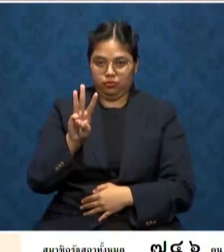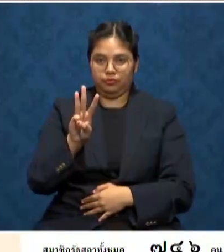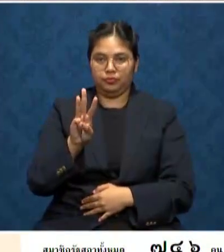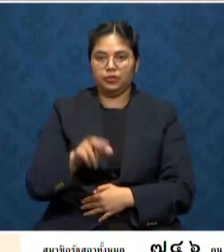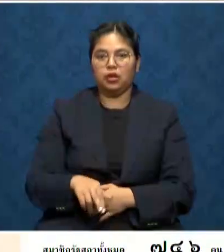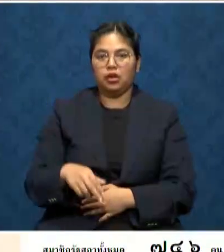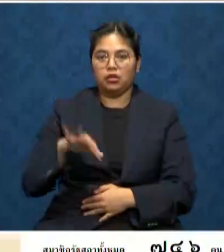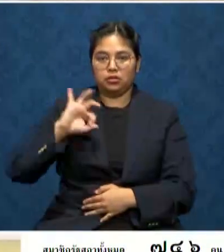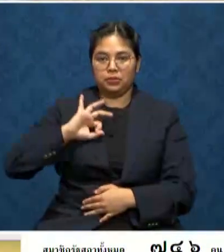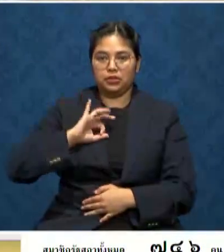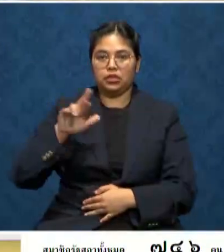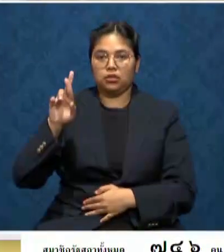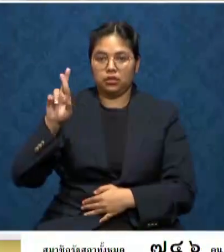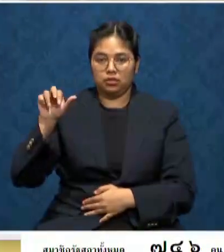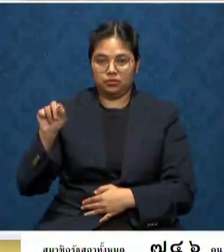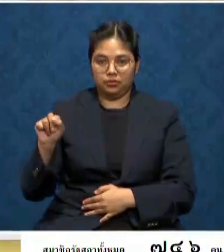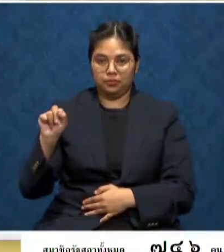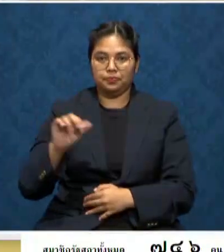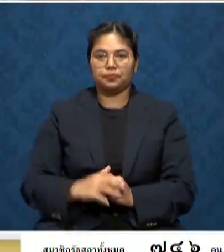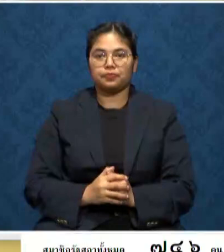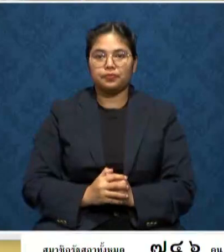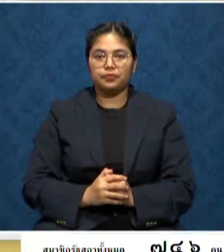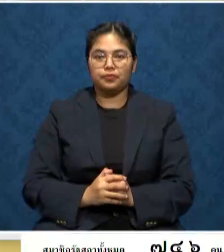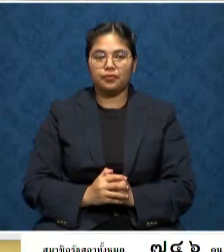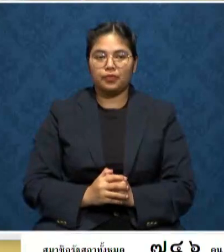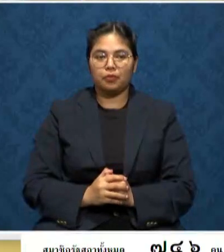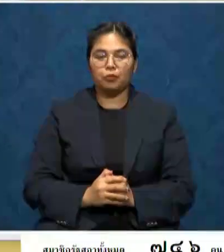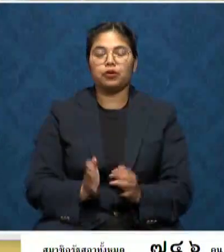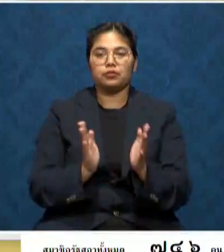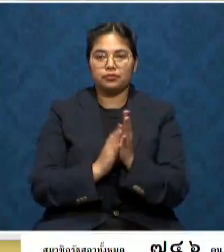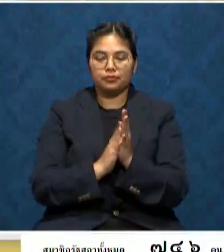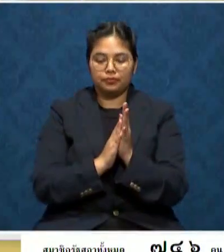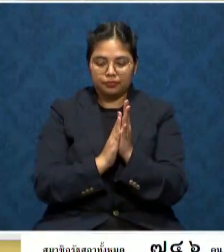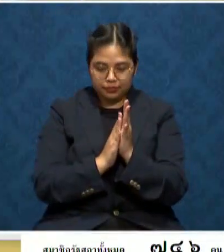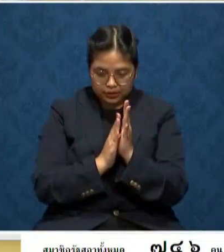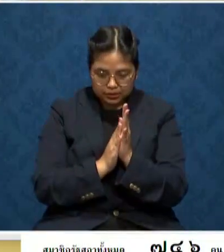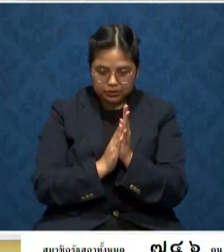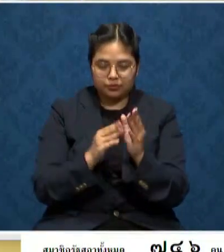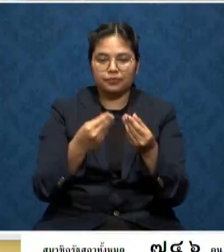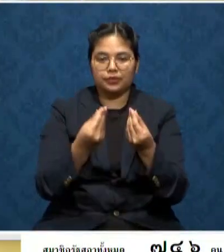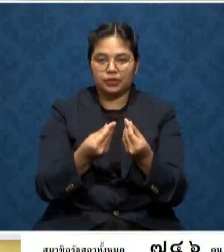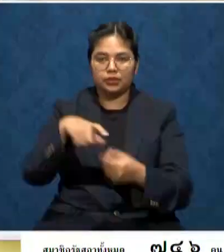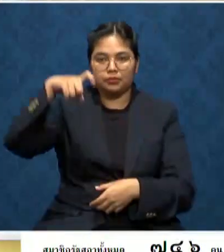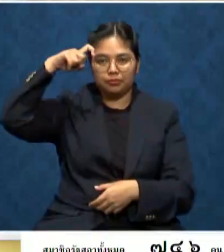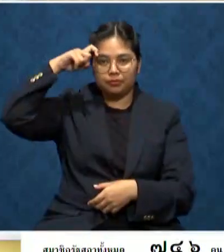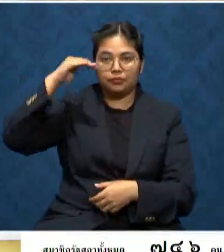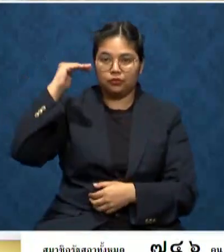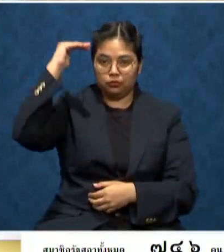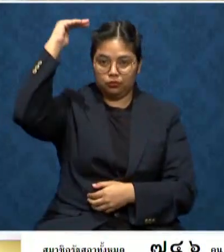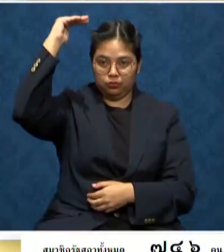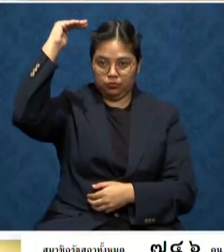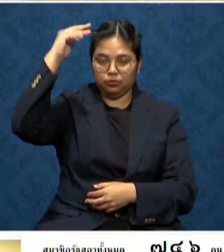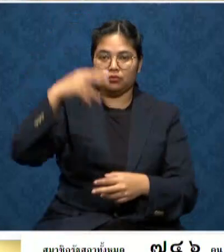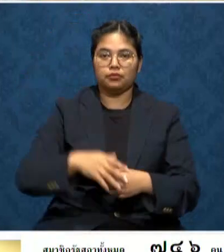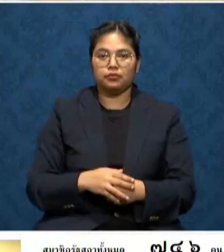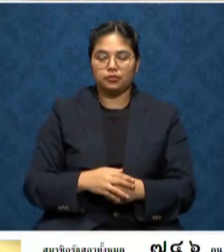ชิรัฐธษภาครับขออนุญาตแดงคามยินดีต่ท่านเศษฐาทวีสินที่ได้รับความ